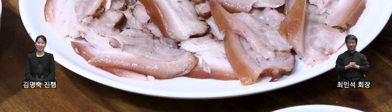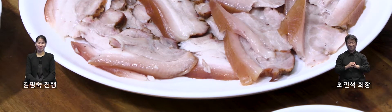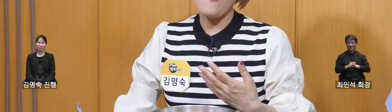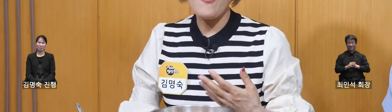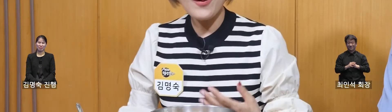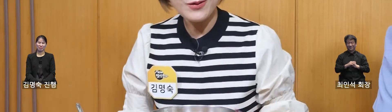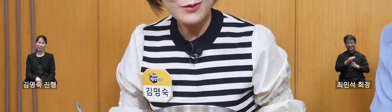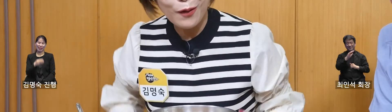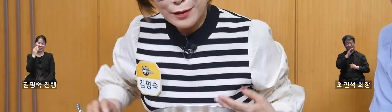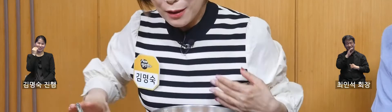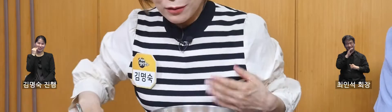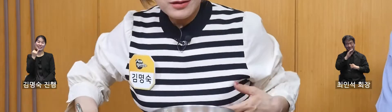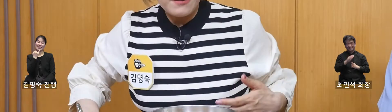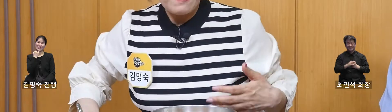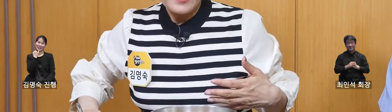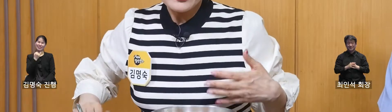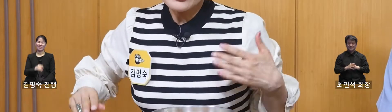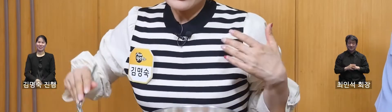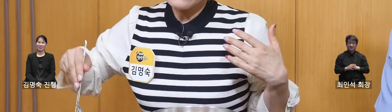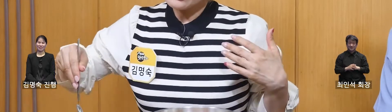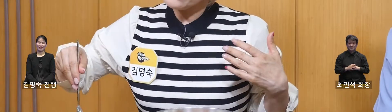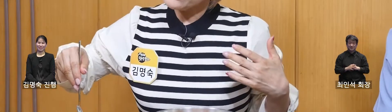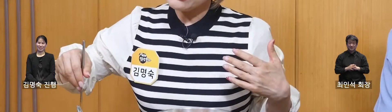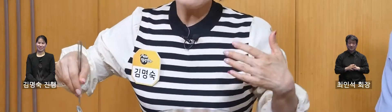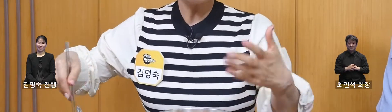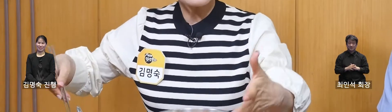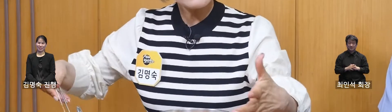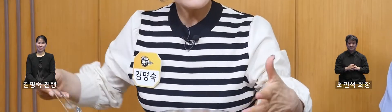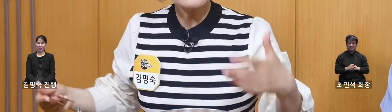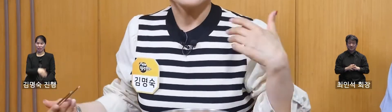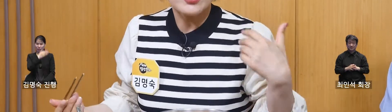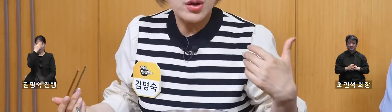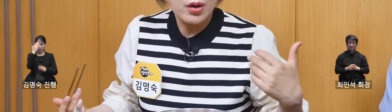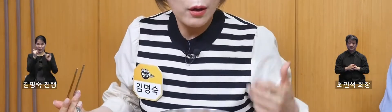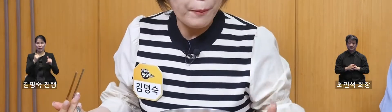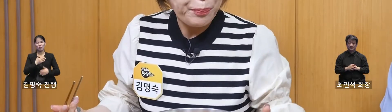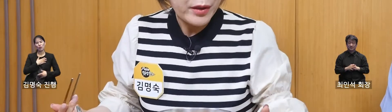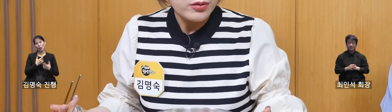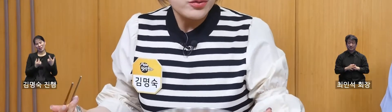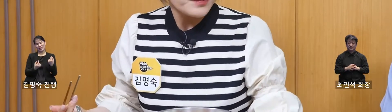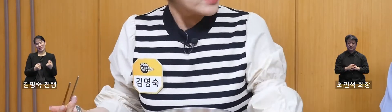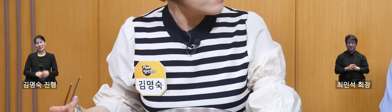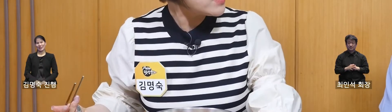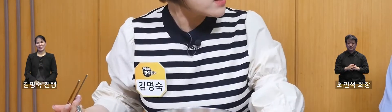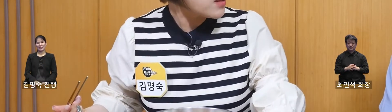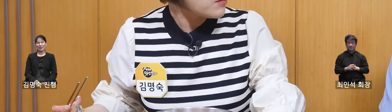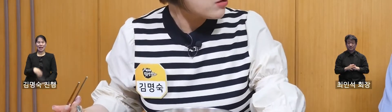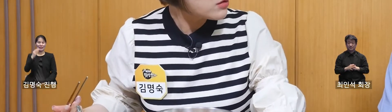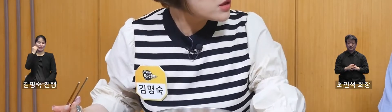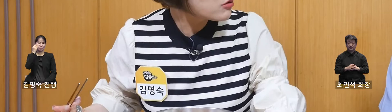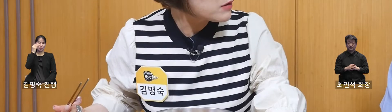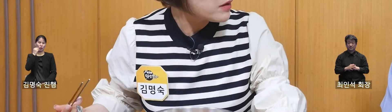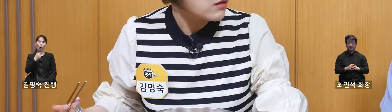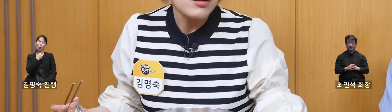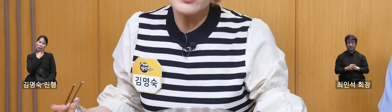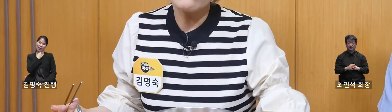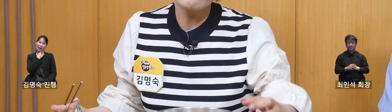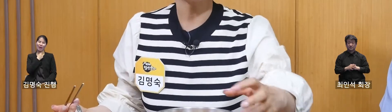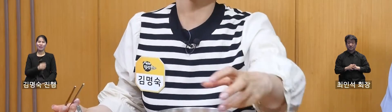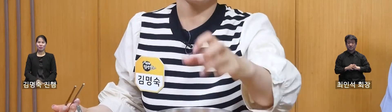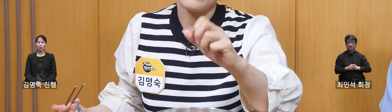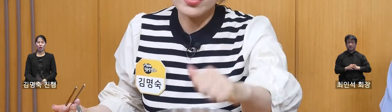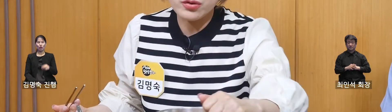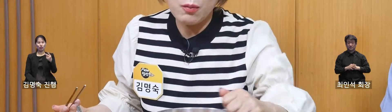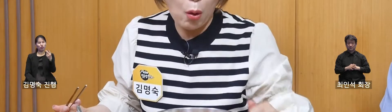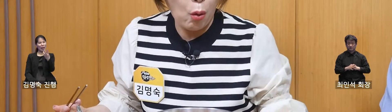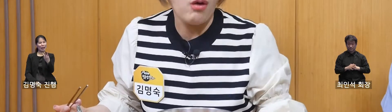맞습니다. 예, 그러니까 좀 젊은 사람들은 저처럼 좀 씹는 식감을 더 느끼고 싶다 그러면